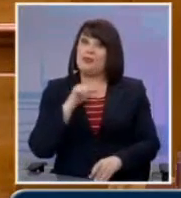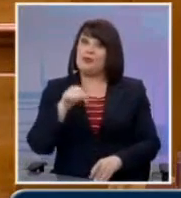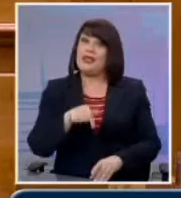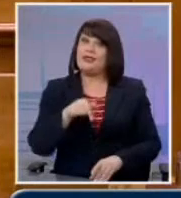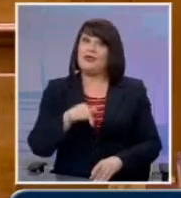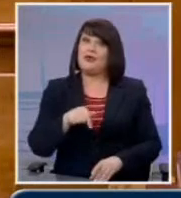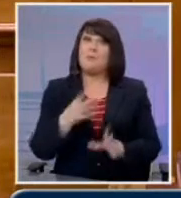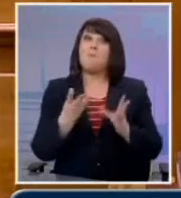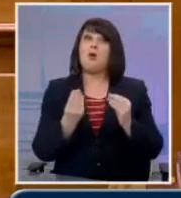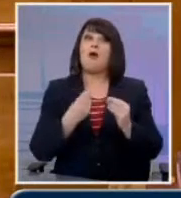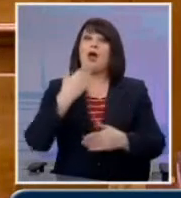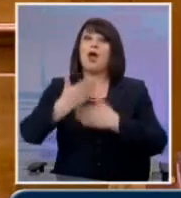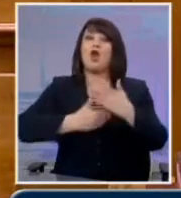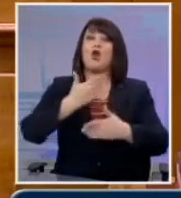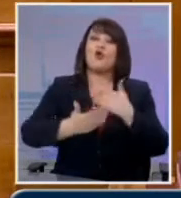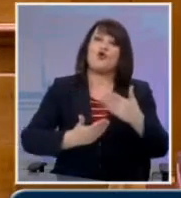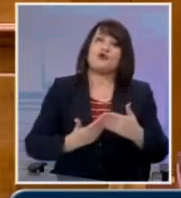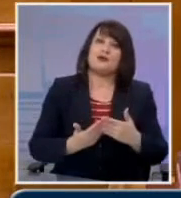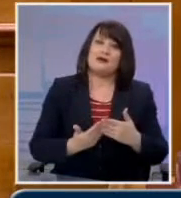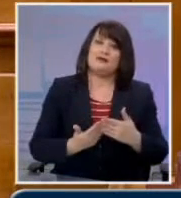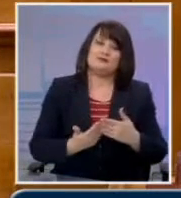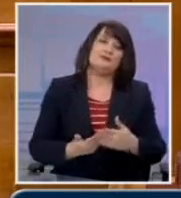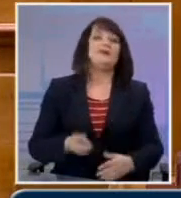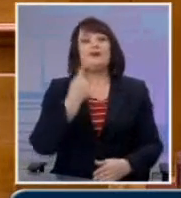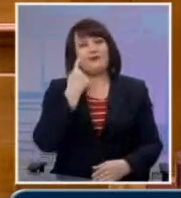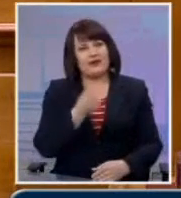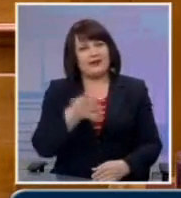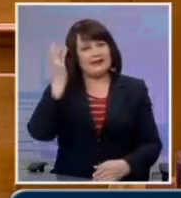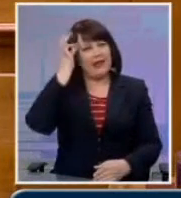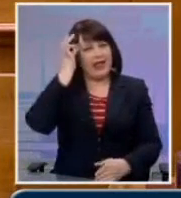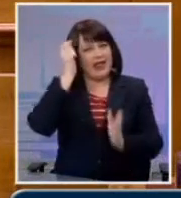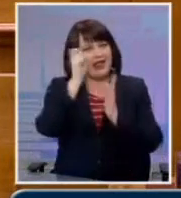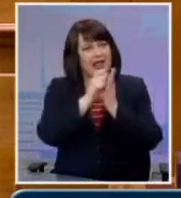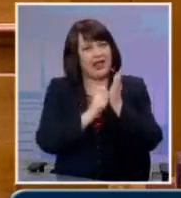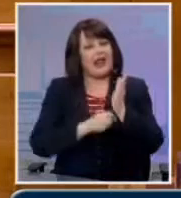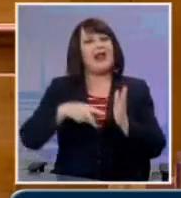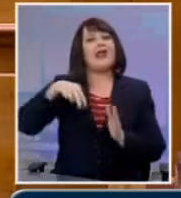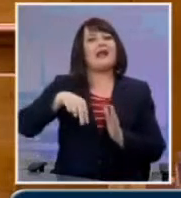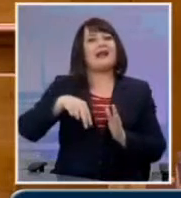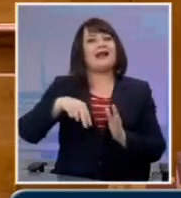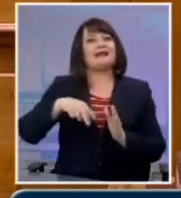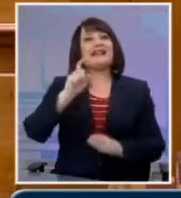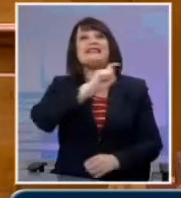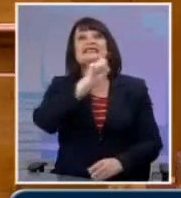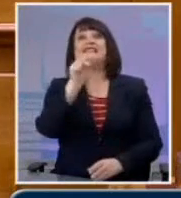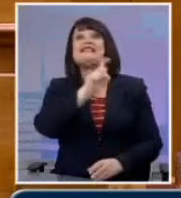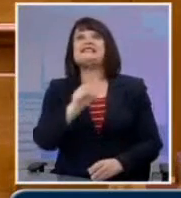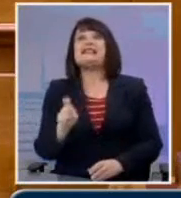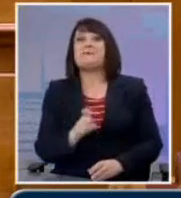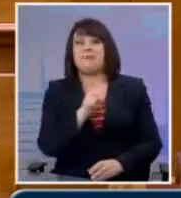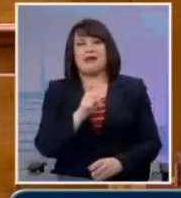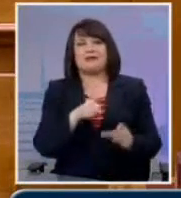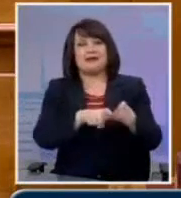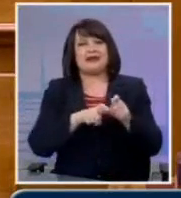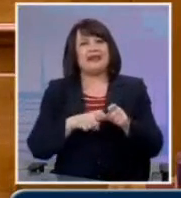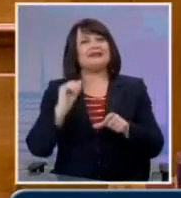επί πάρα πολλά χρόνια, όπως προκύπτει και από τις λίστες Lagarde και από την ιστορία της Siemens και από τις offshore εταιρείες